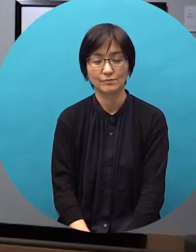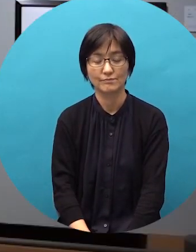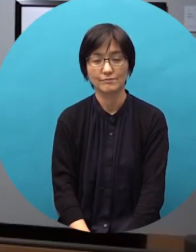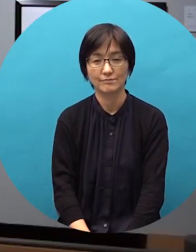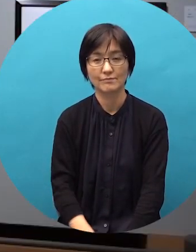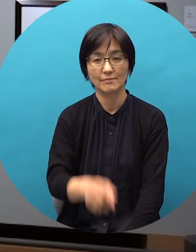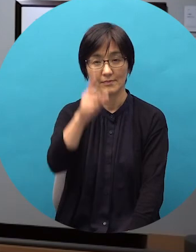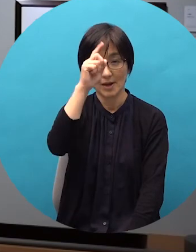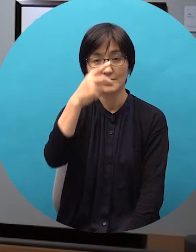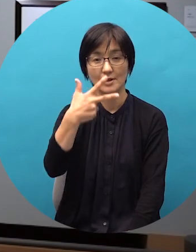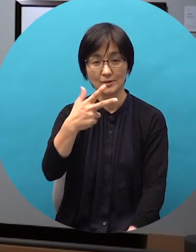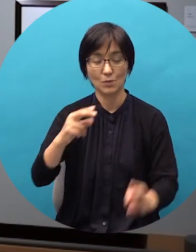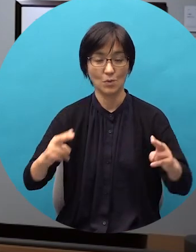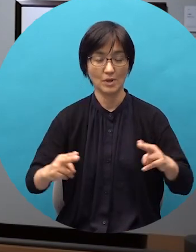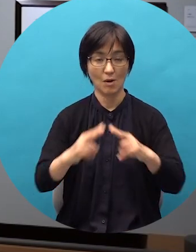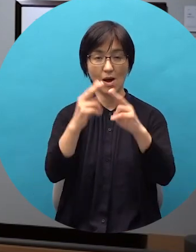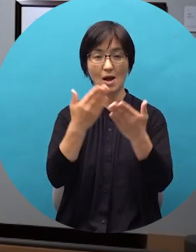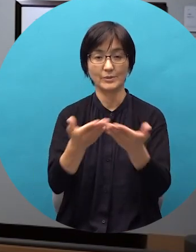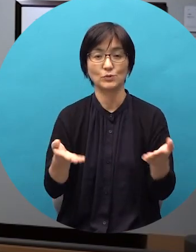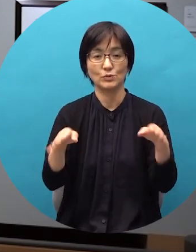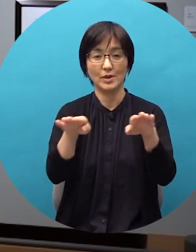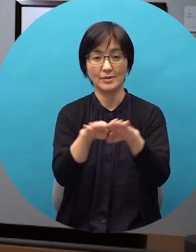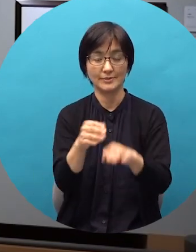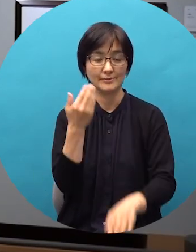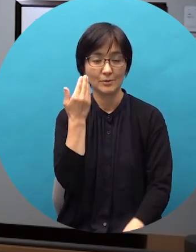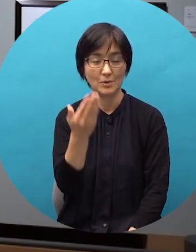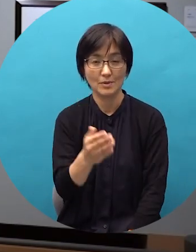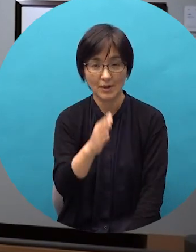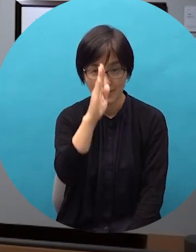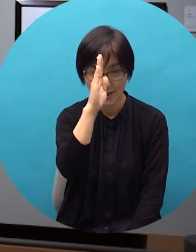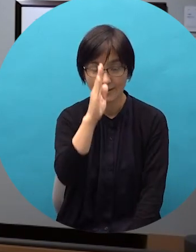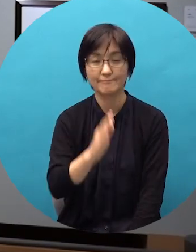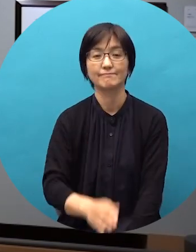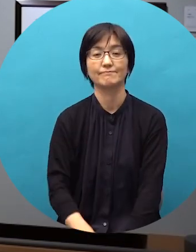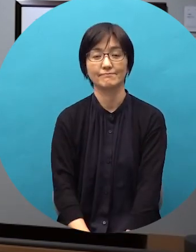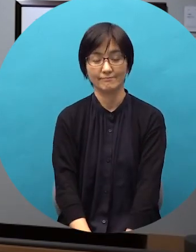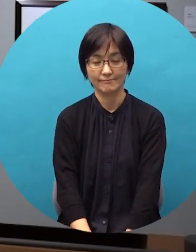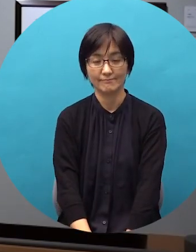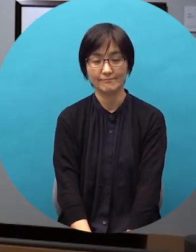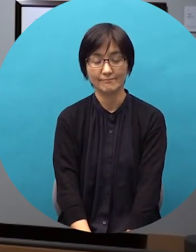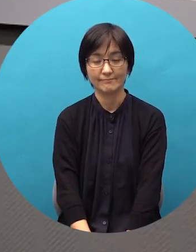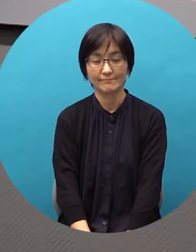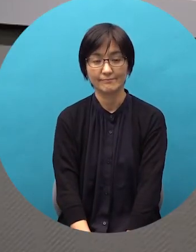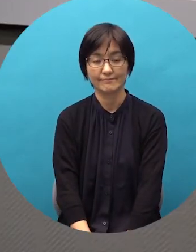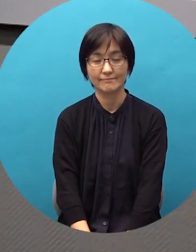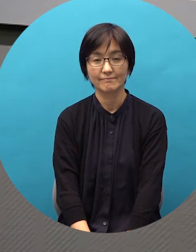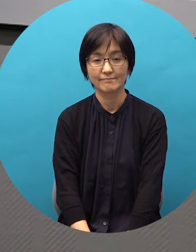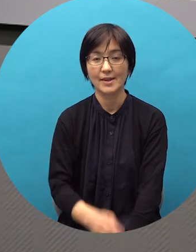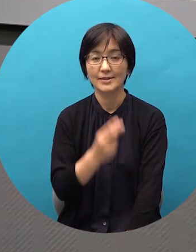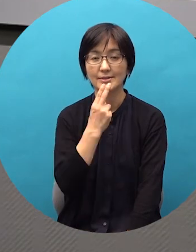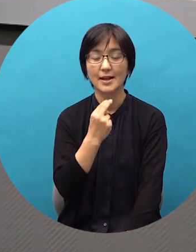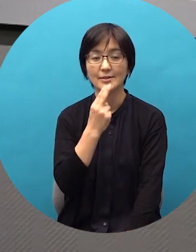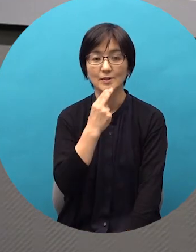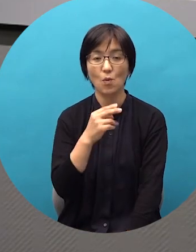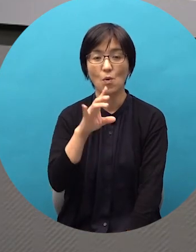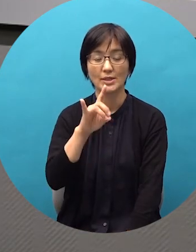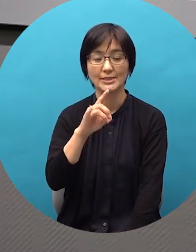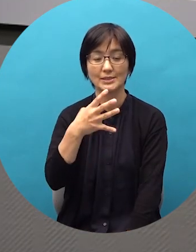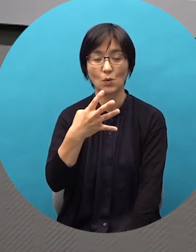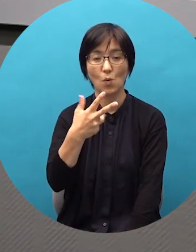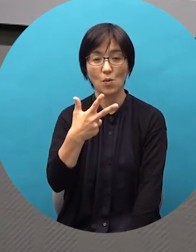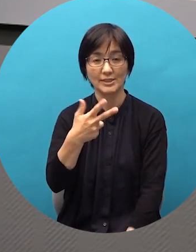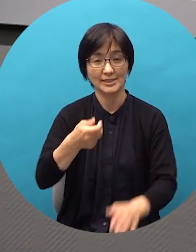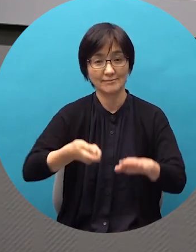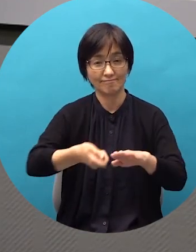。詳しくは高崎市タワー美術館までお問い合わせください。 斉藤清版画展です